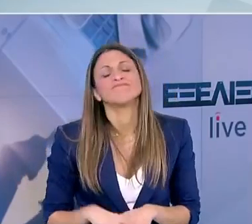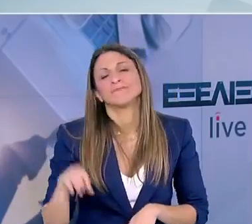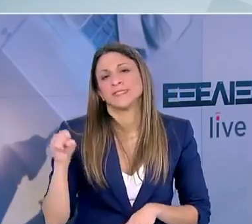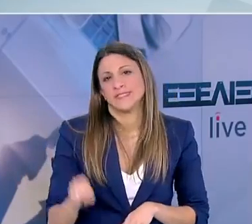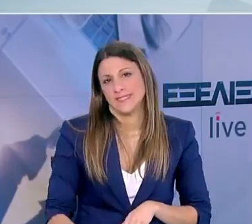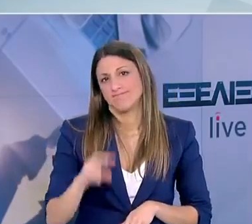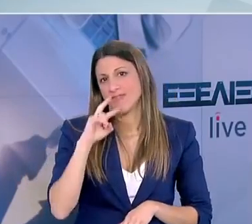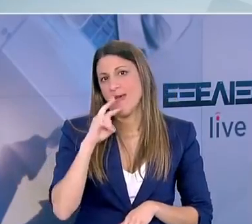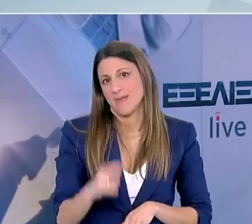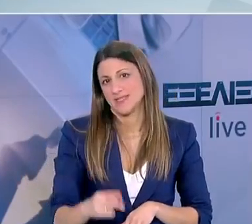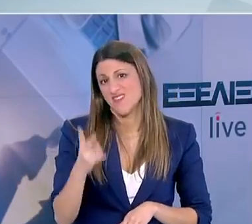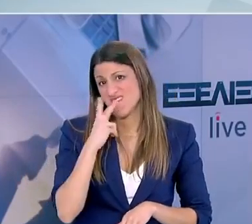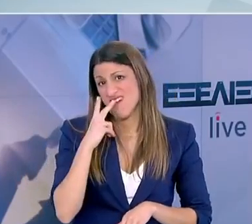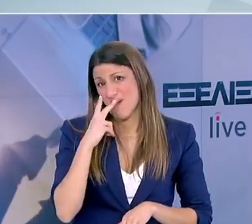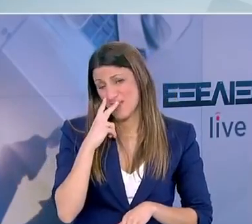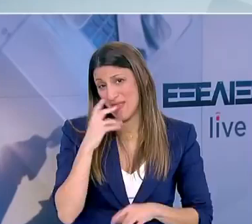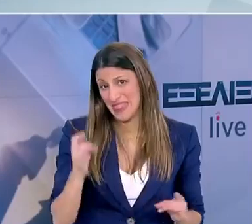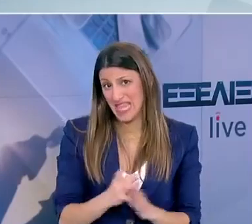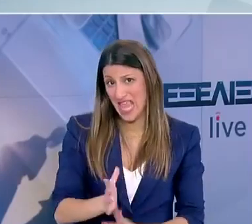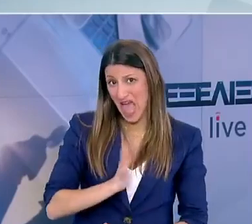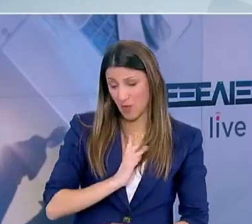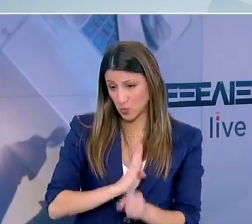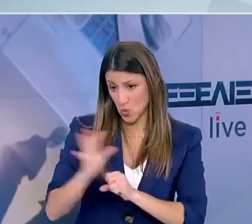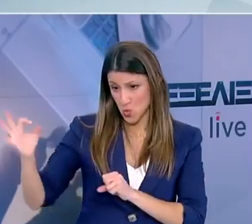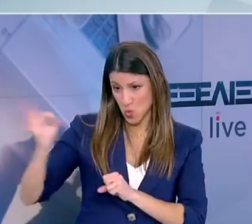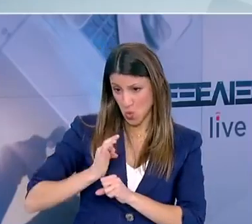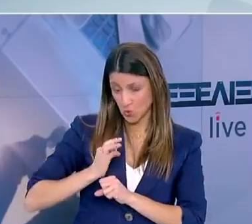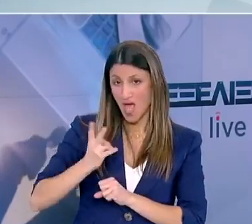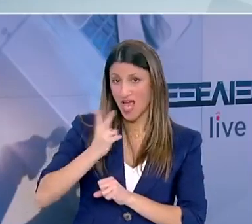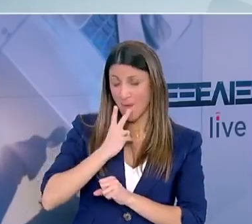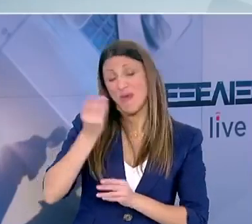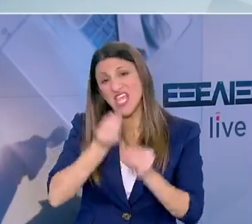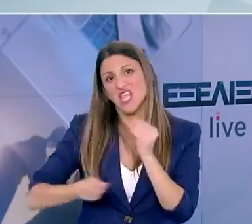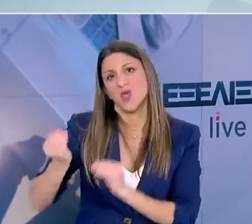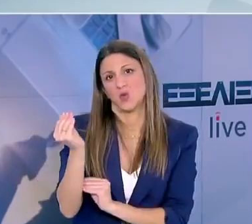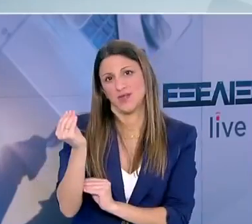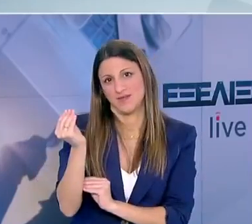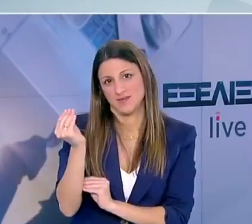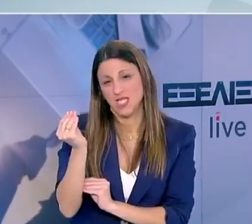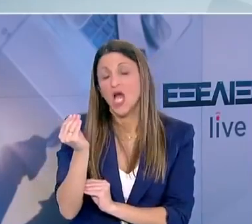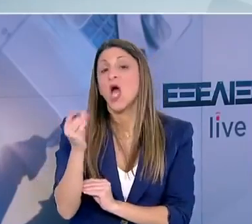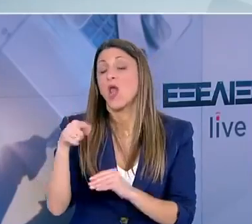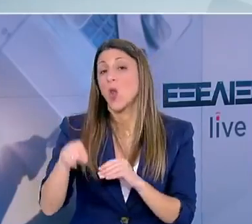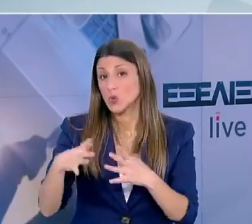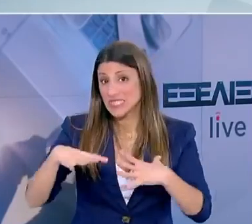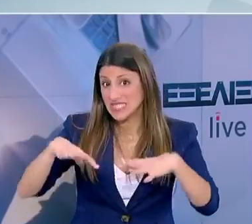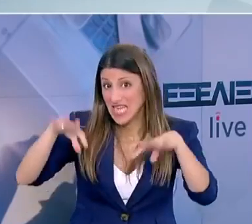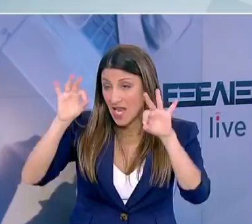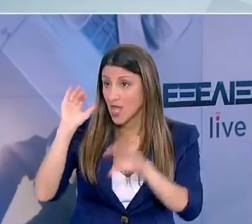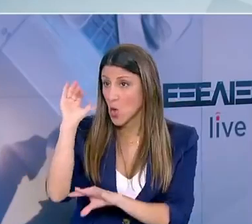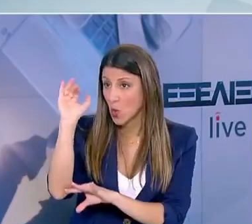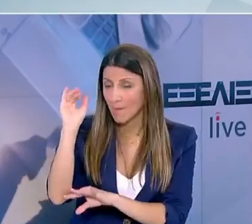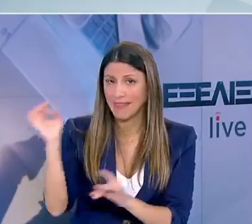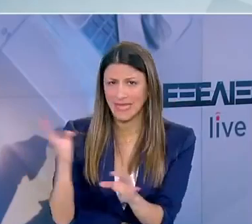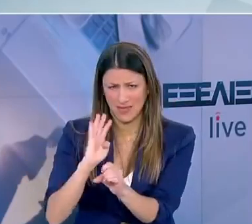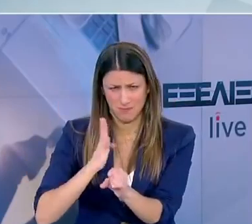να είναι παράγοντας κινδύνου. Έχω ζητήσει, γιατί δεν καταγραφόταν από την αρχή η καπνιστική συνήθεια στο φύλλο καταγραφής των ασθενών